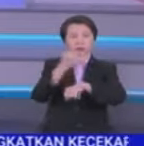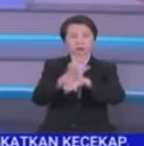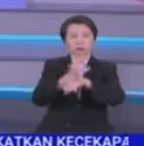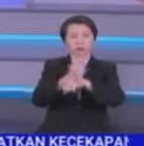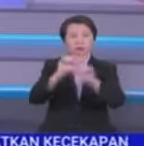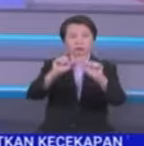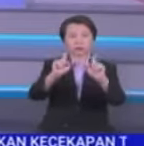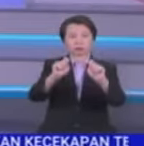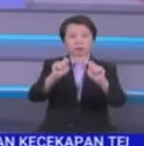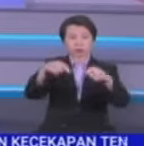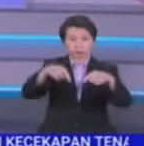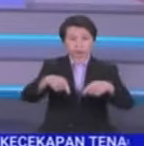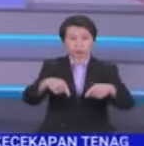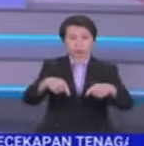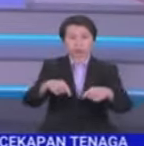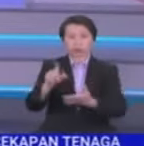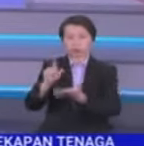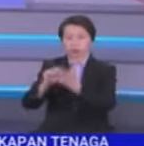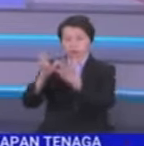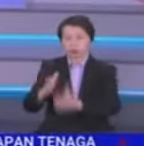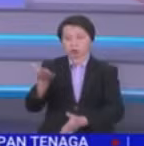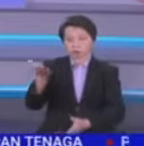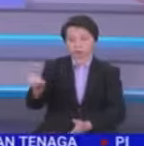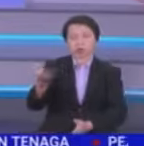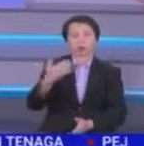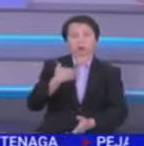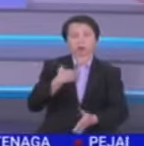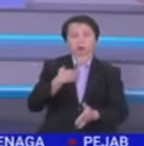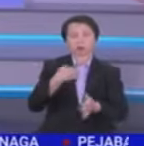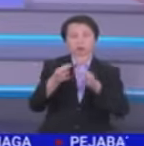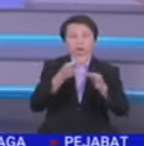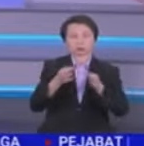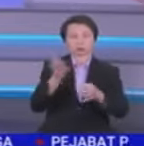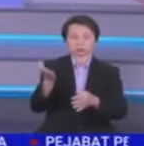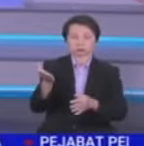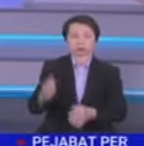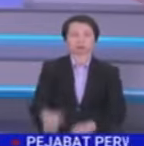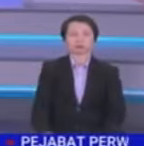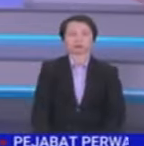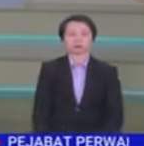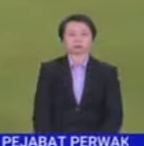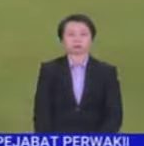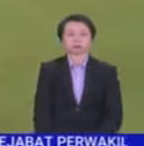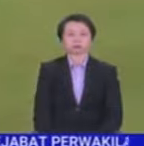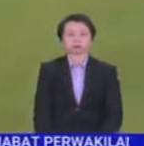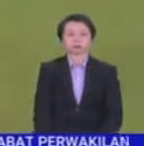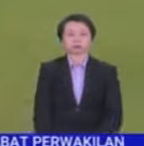pada Sabtu ini. Wartawan Amirul Aizad Muhammad Syafi'i ada laporannya.